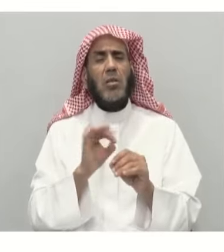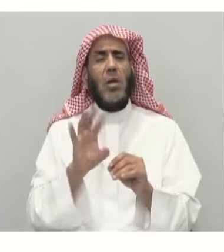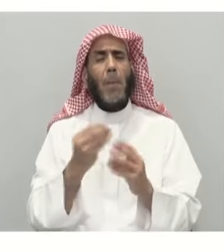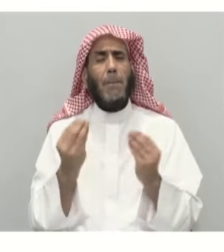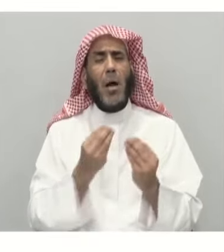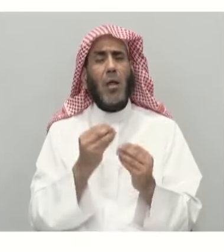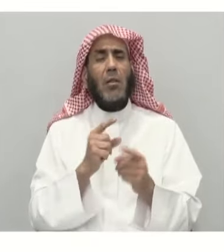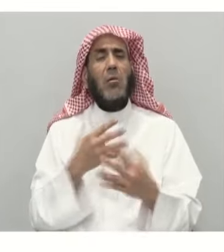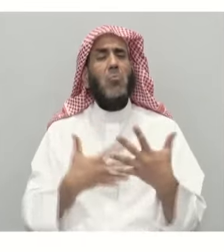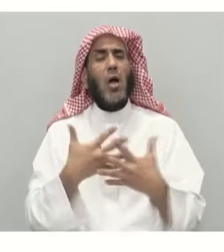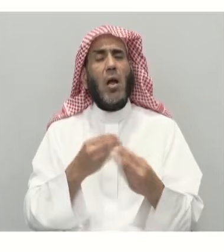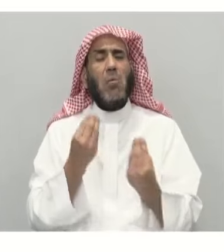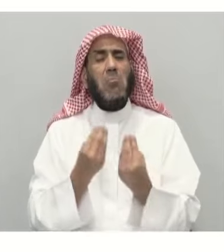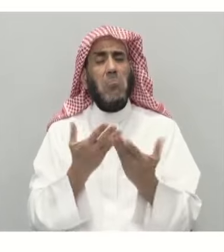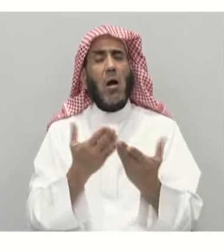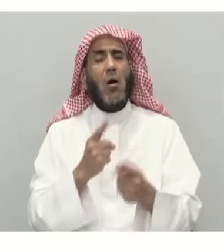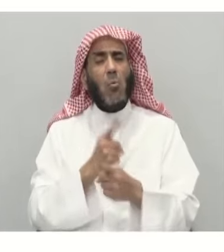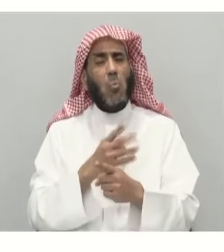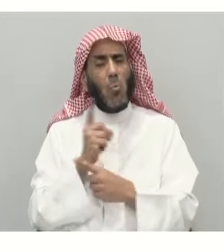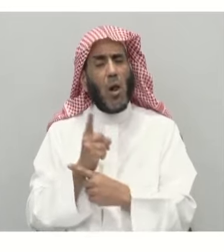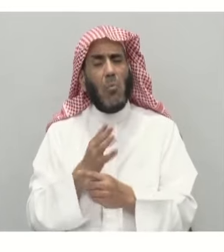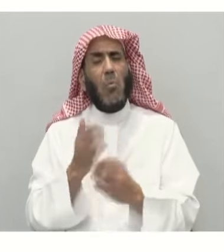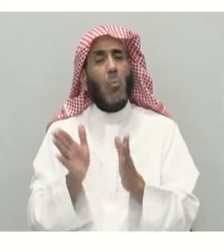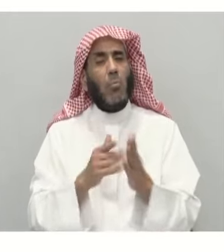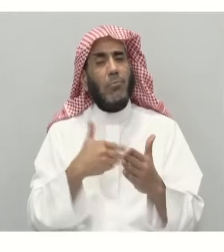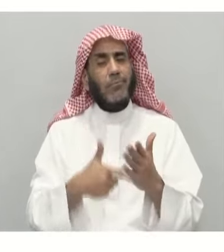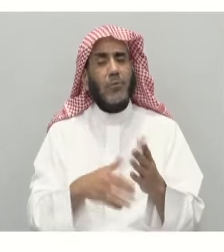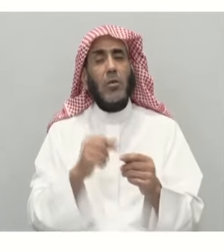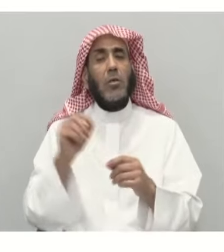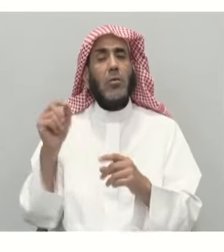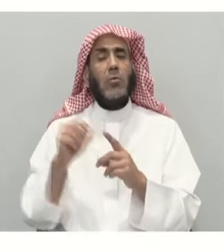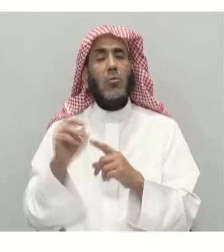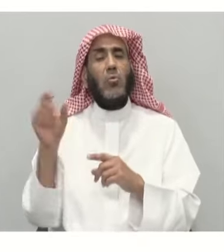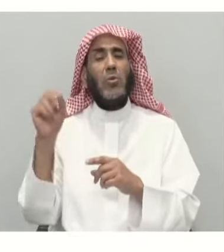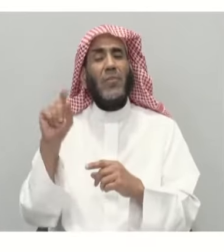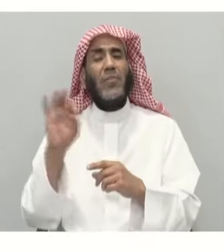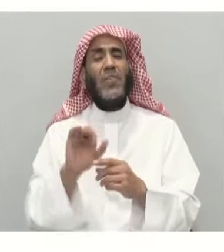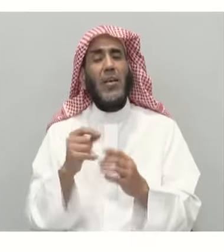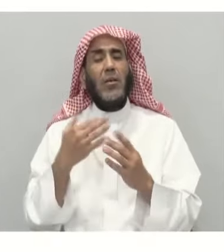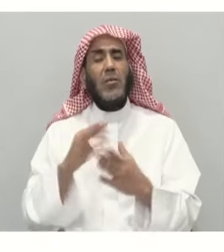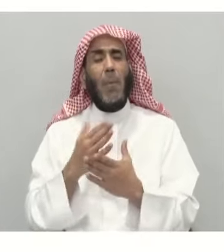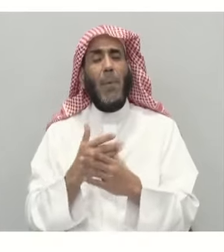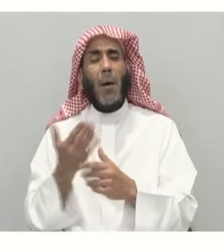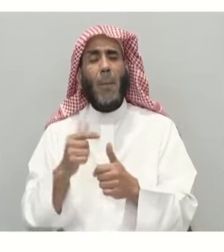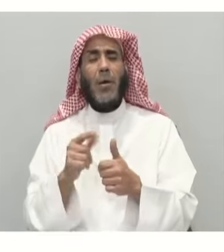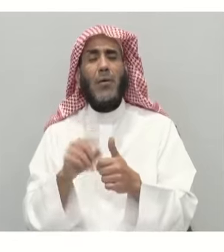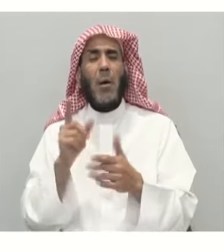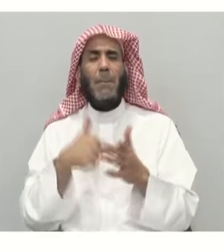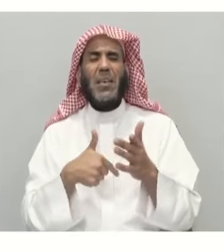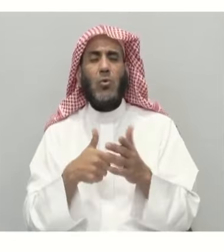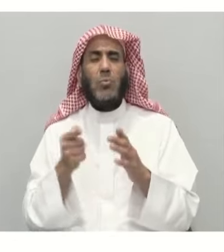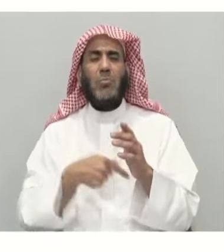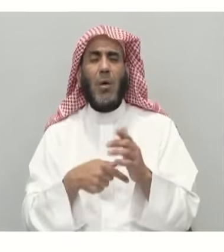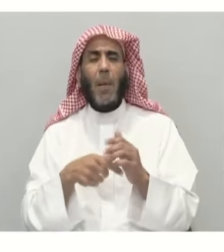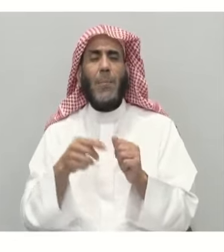مشاركه لكم ثم نترك لك الباقي لفظه مطفئ هنا السبب تقول لان ما قبلها مكسور